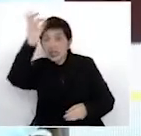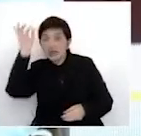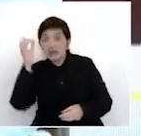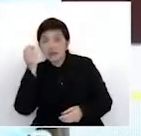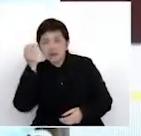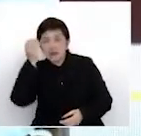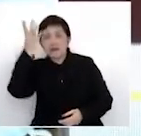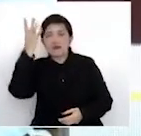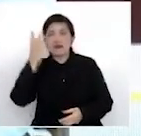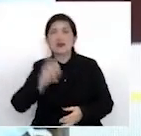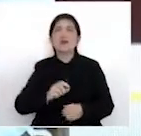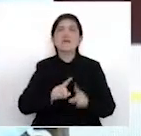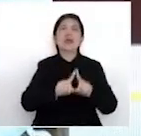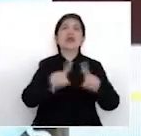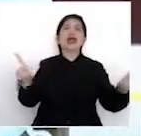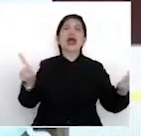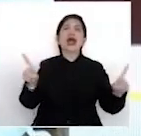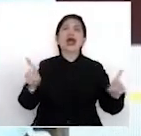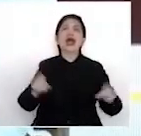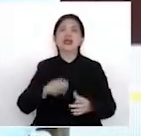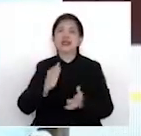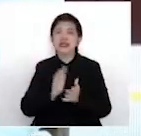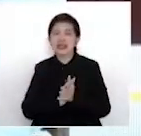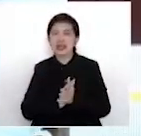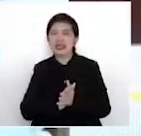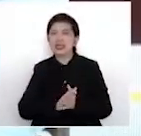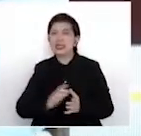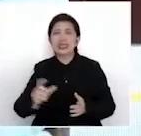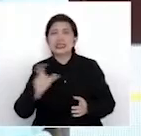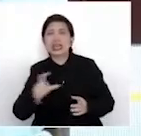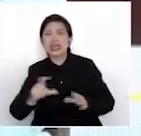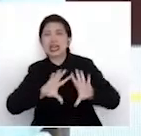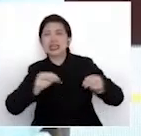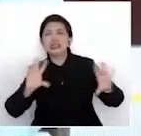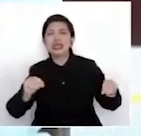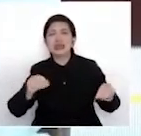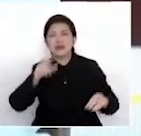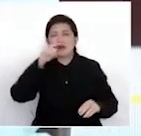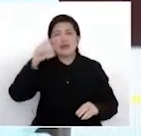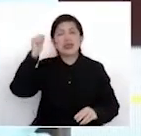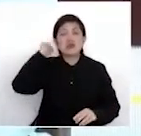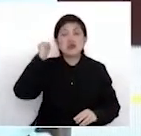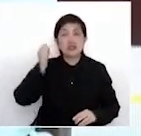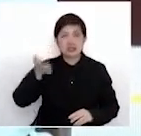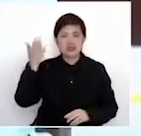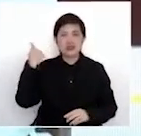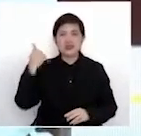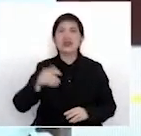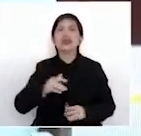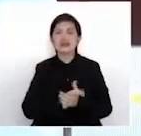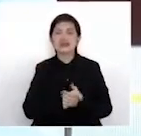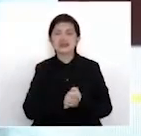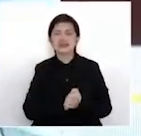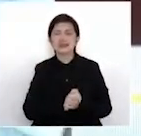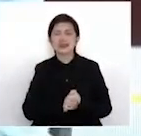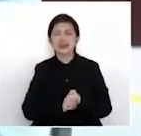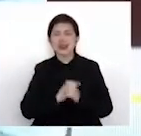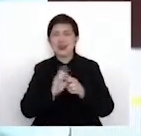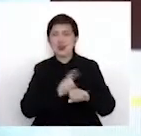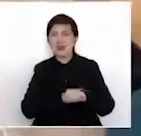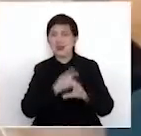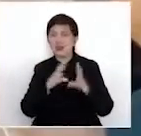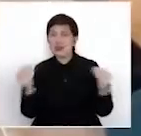tuanya yang sifatnya to5 ya bisa di mana saja Kapan saja itu dari pas waktya